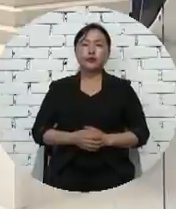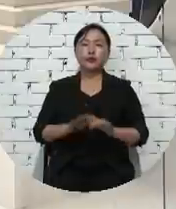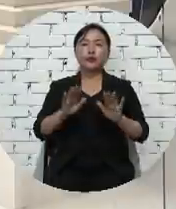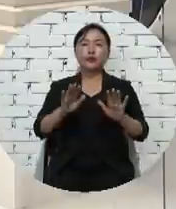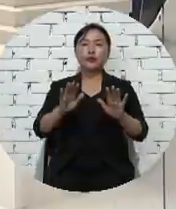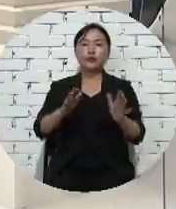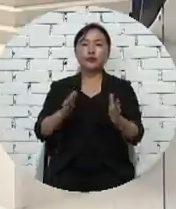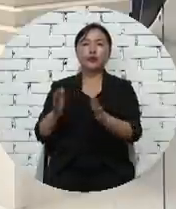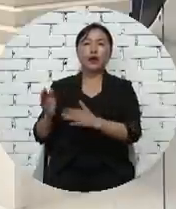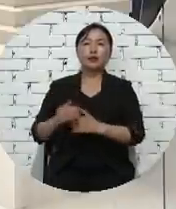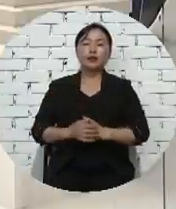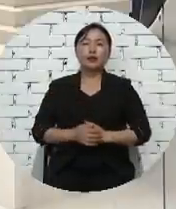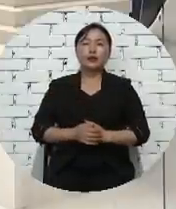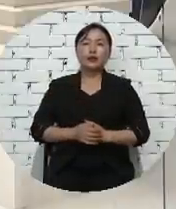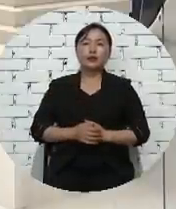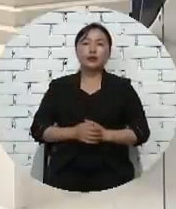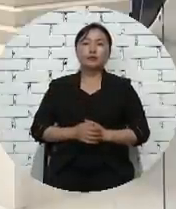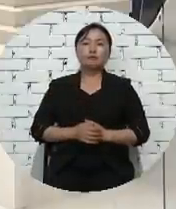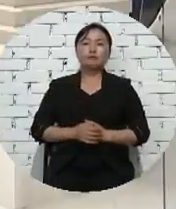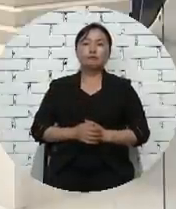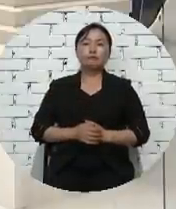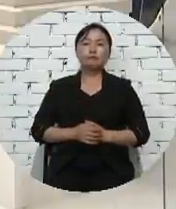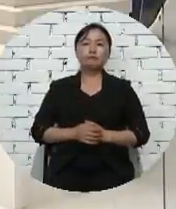잠깐만 제가 마지막 질문 좀 할게요. 네. 그